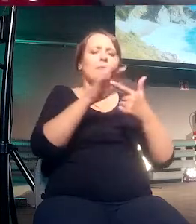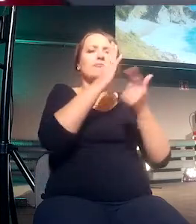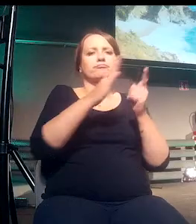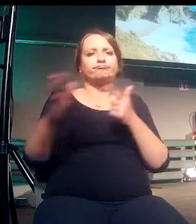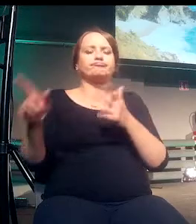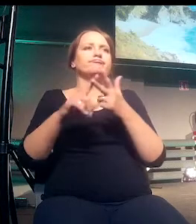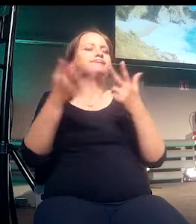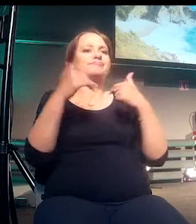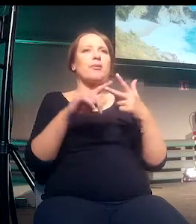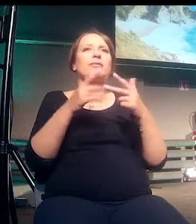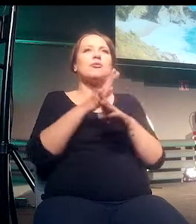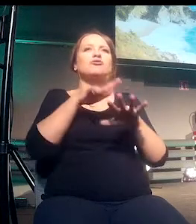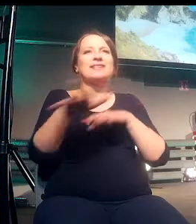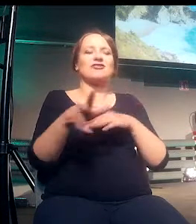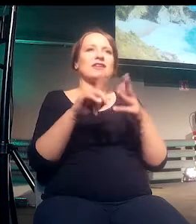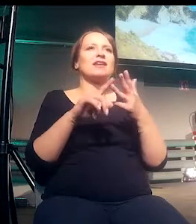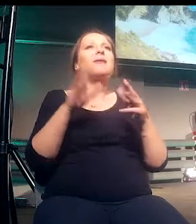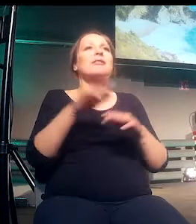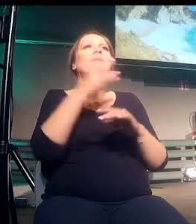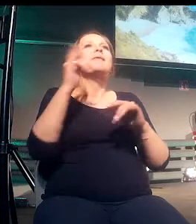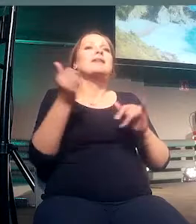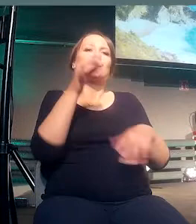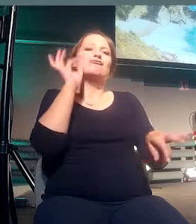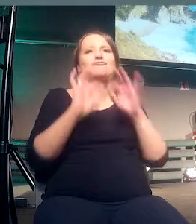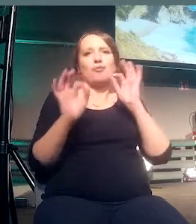z czymś takim jak po prawej stronie.